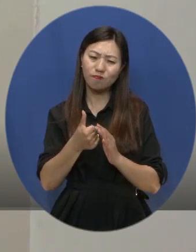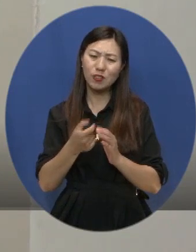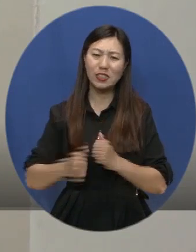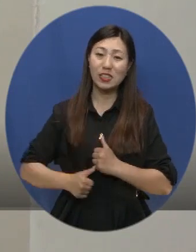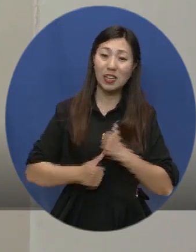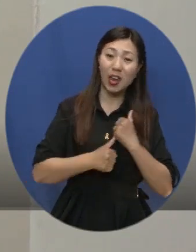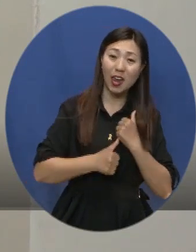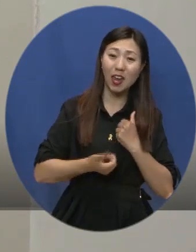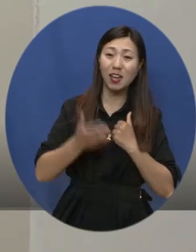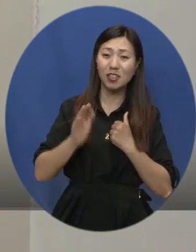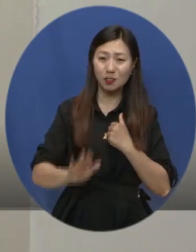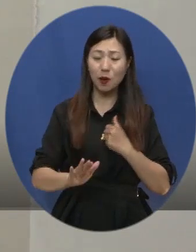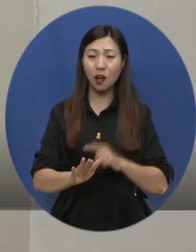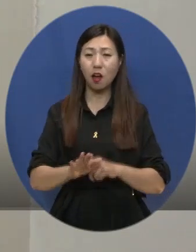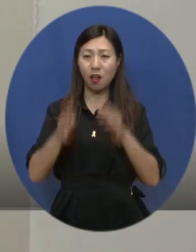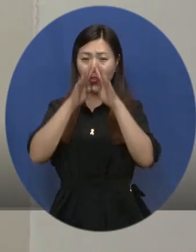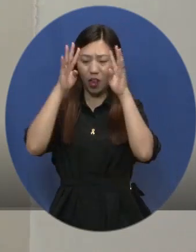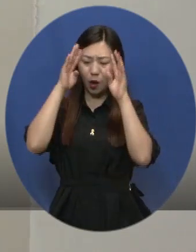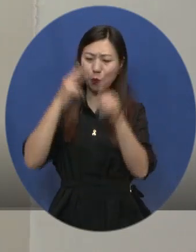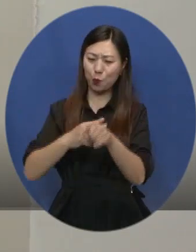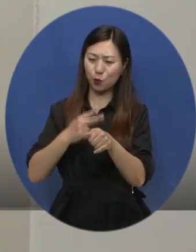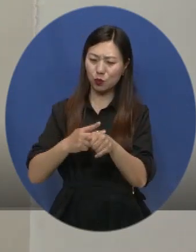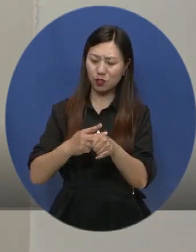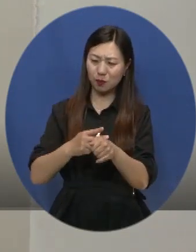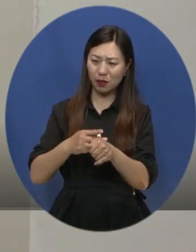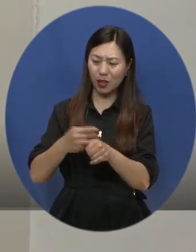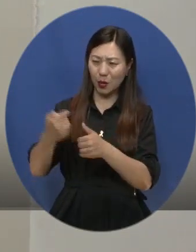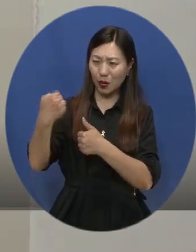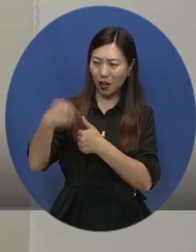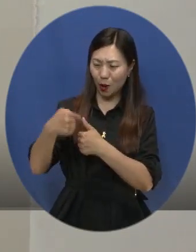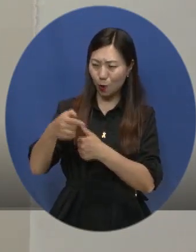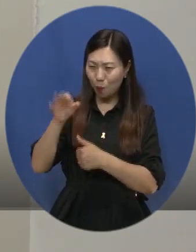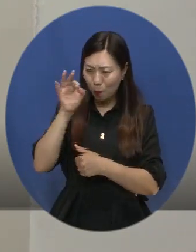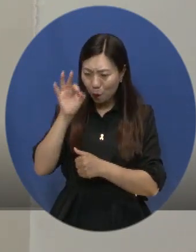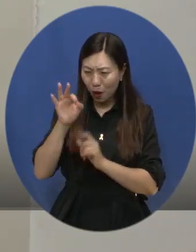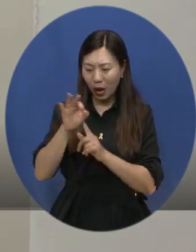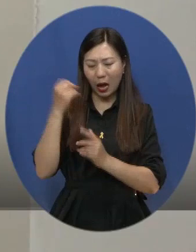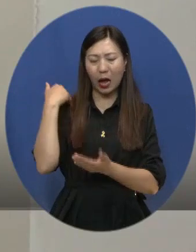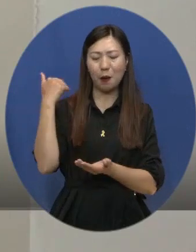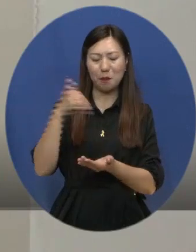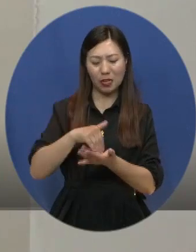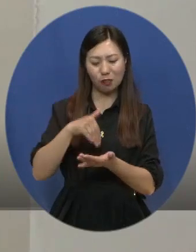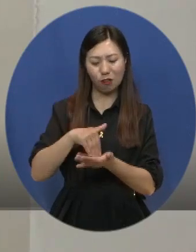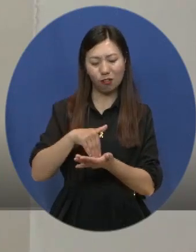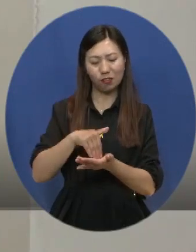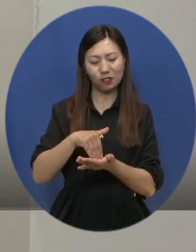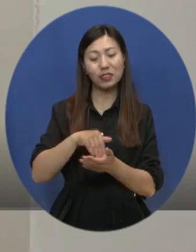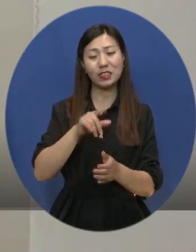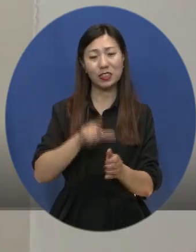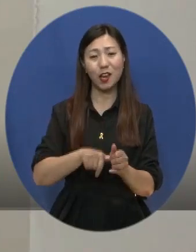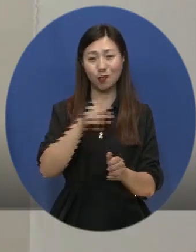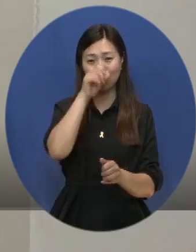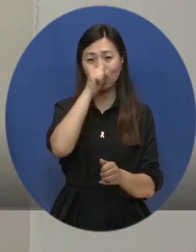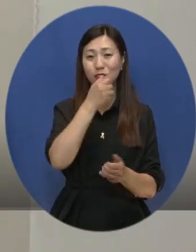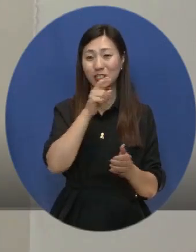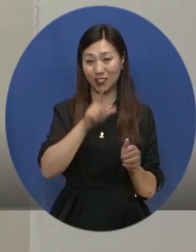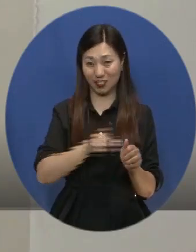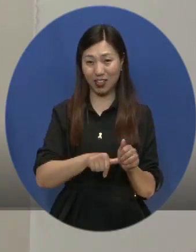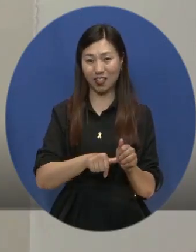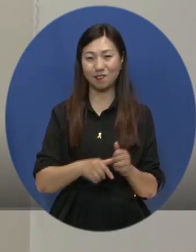듣고 정말 그동안 제 지난 날들에 대해서 반성하고 후회하는 좋은 시간이었던 것 같습니다.